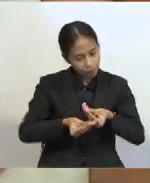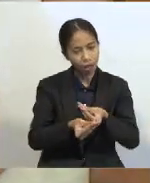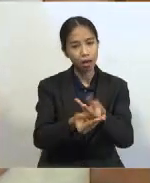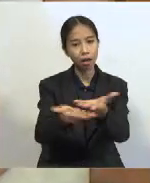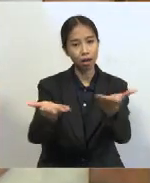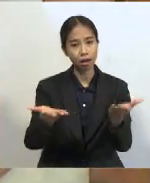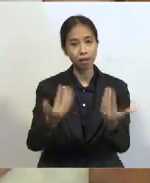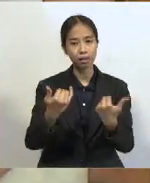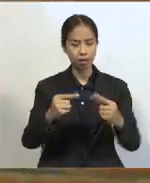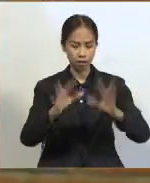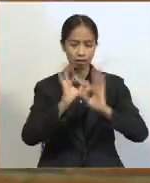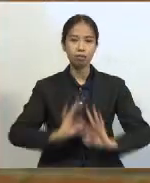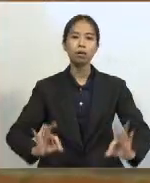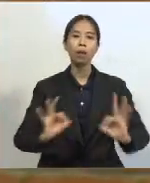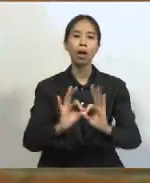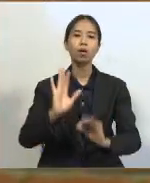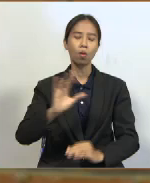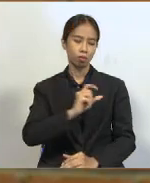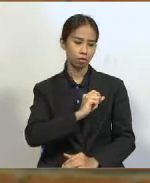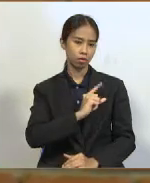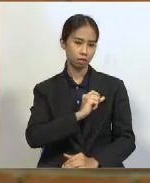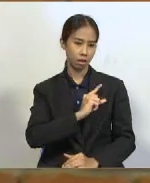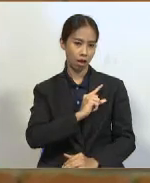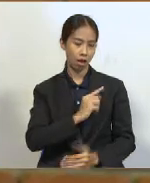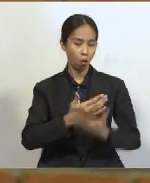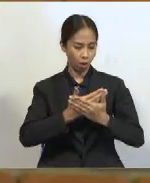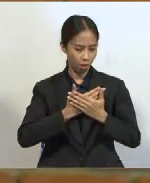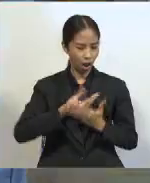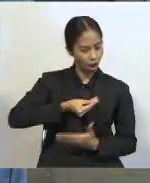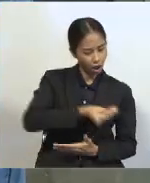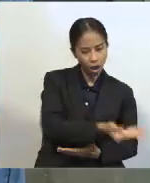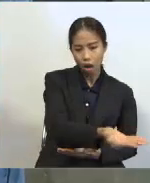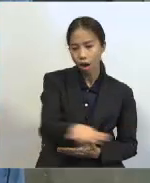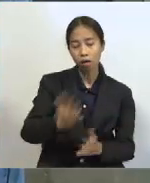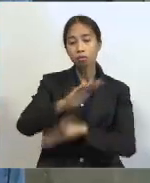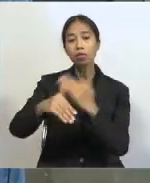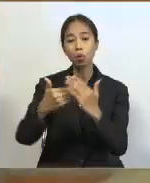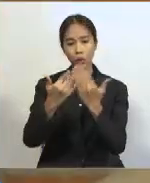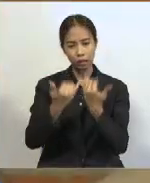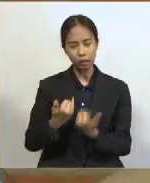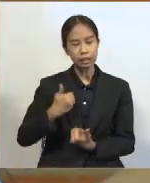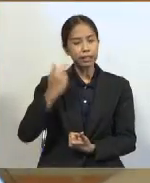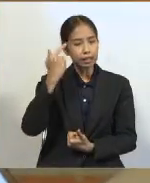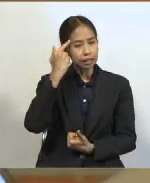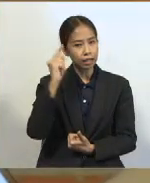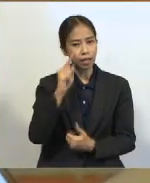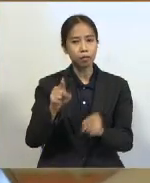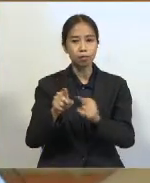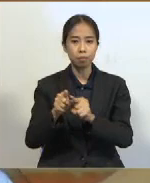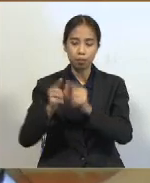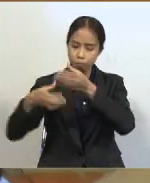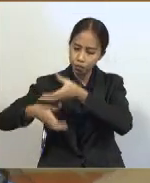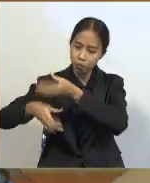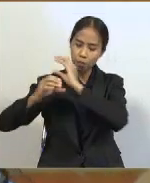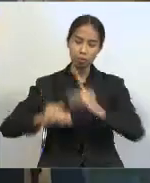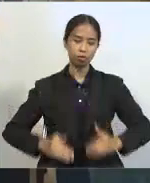ให้ซึ่งเป็นหัวใจหลักของศาสนาไปสู่คนรอบข้างแล้วยังได้แง่คิดทำให้ต้องกลับไปทบทวนการ